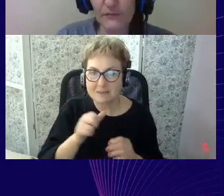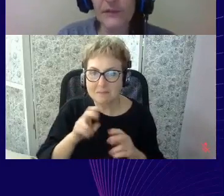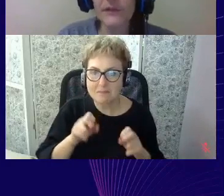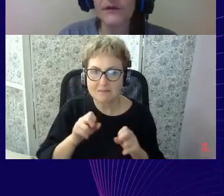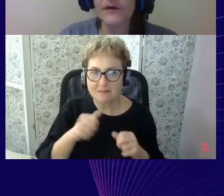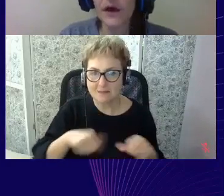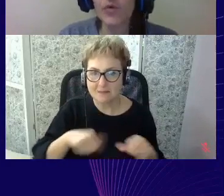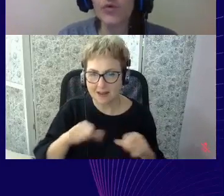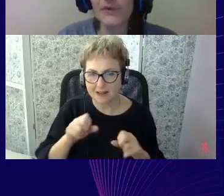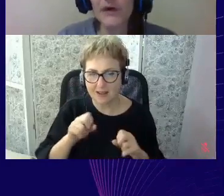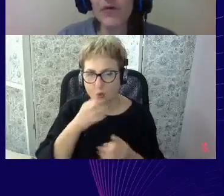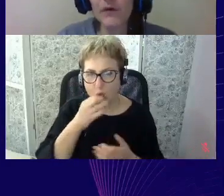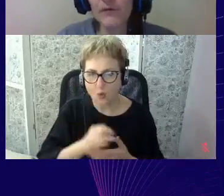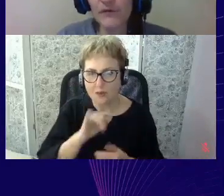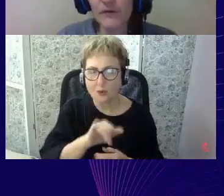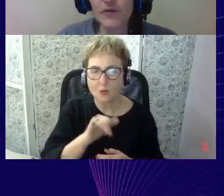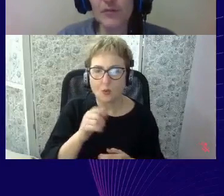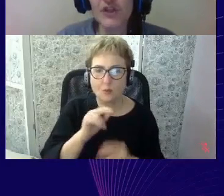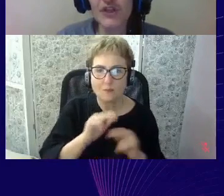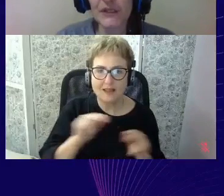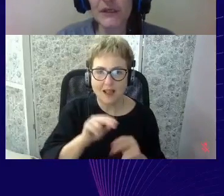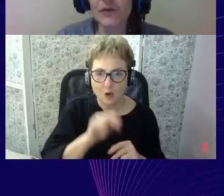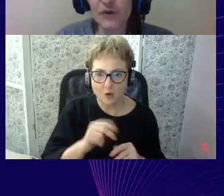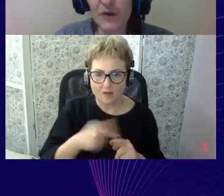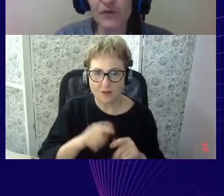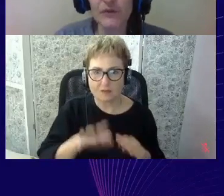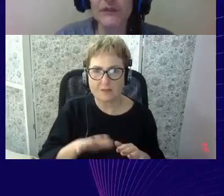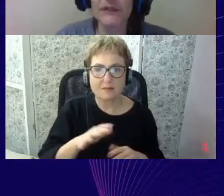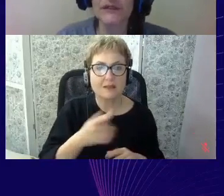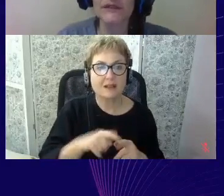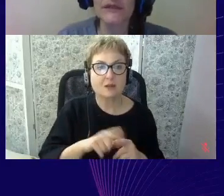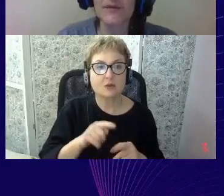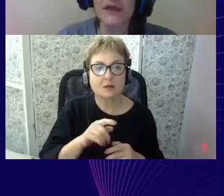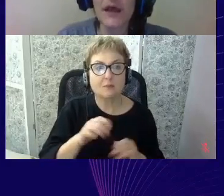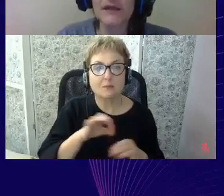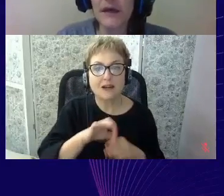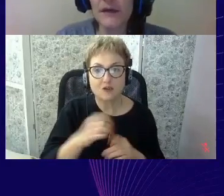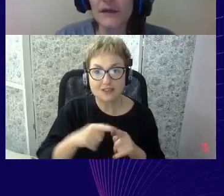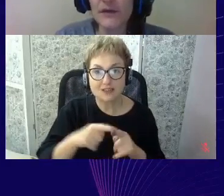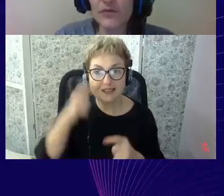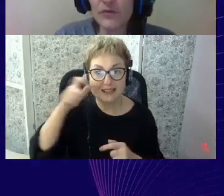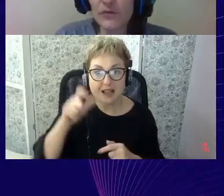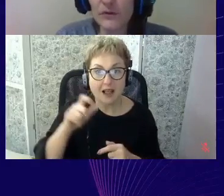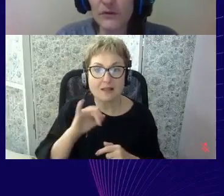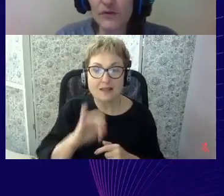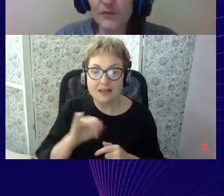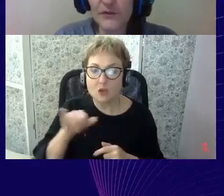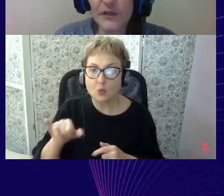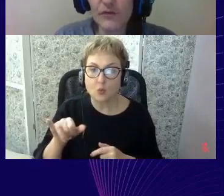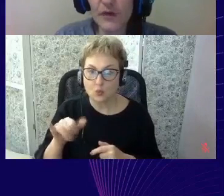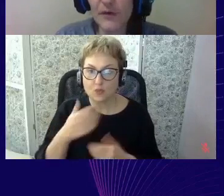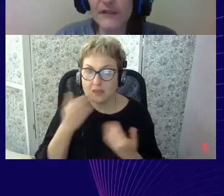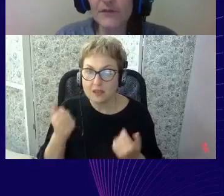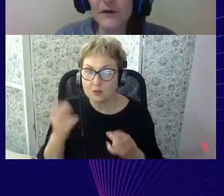опыта, как у педагогов той площадки, на которой проводится этот экзамен, так и у,